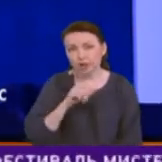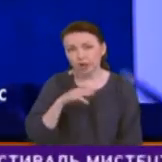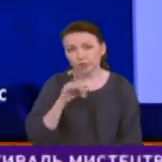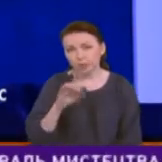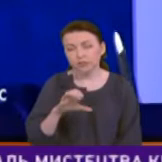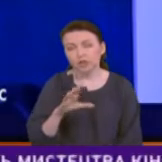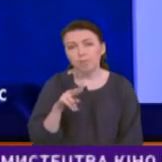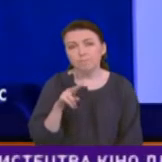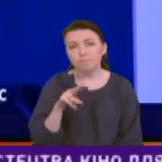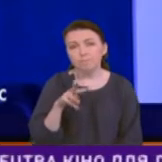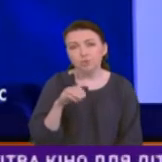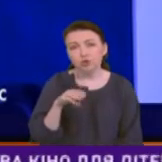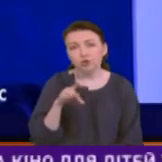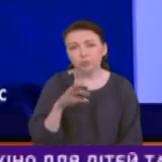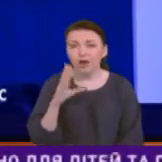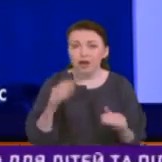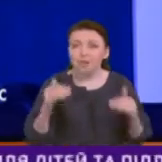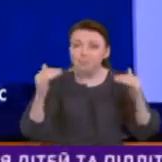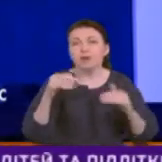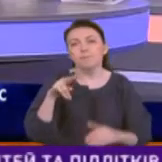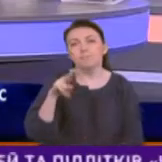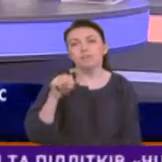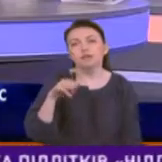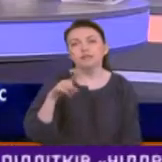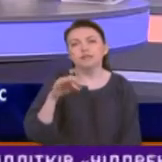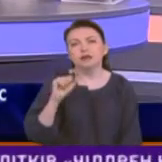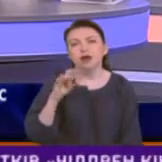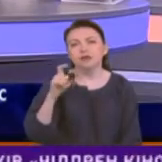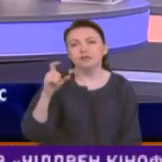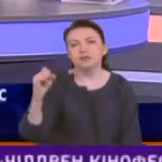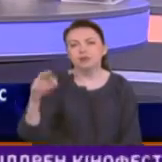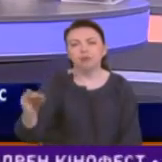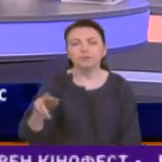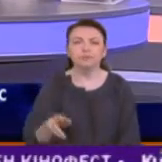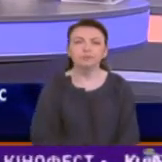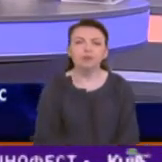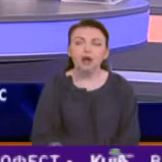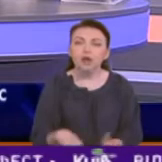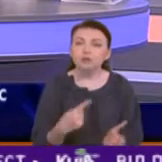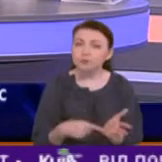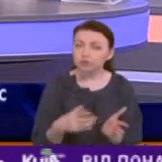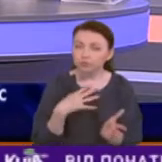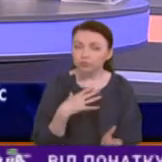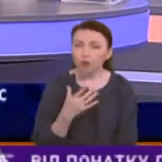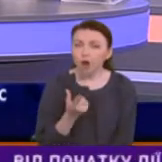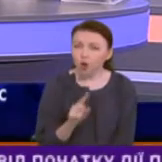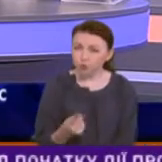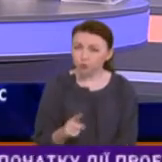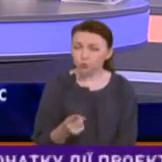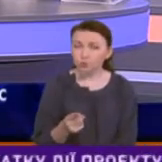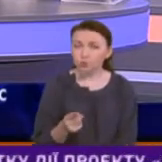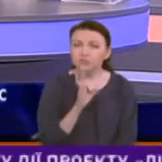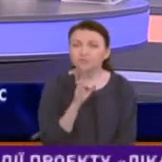досягнути більш високого статусу патріархії. Але дивіться, пане Ростиславе, запитання в тому числі було таке, а чому